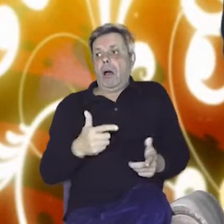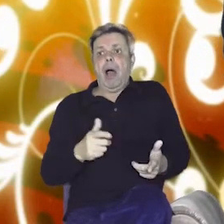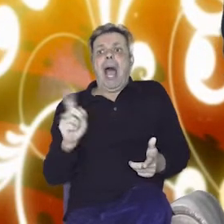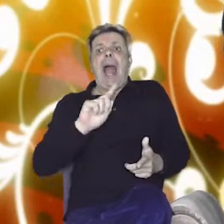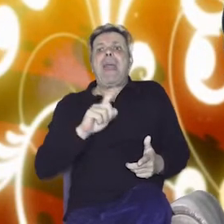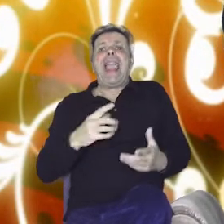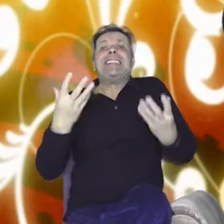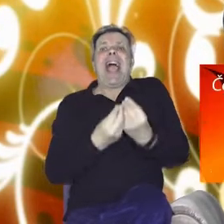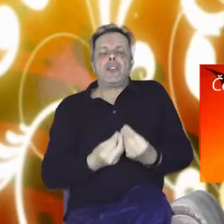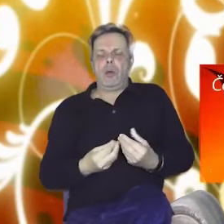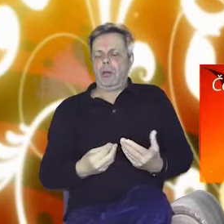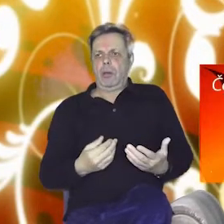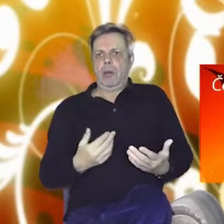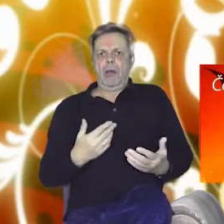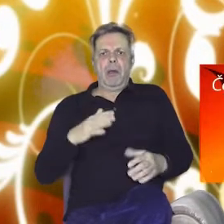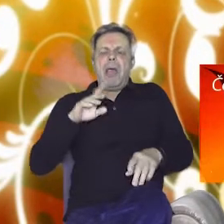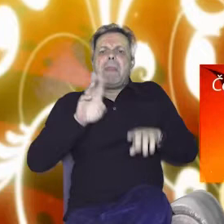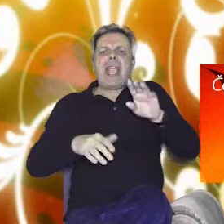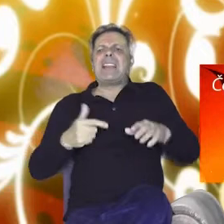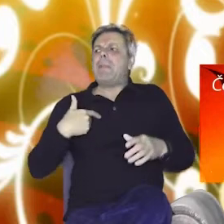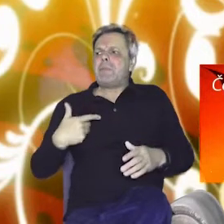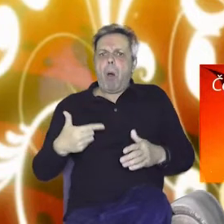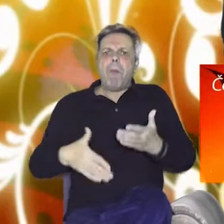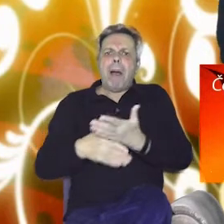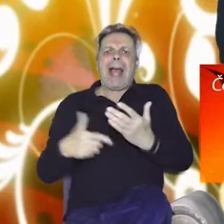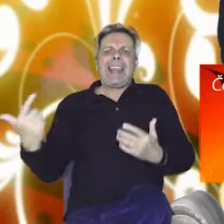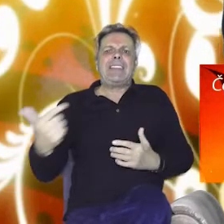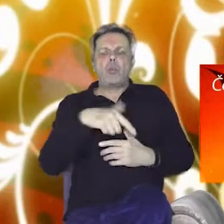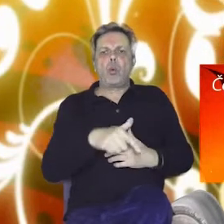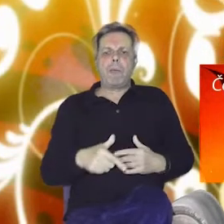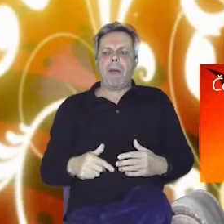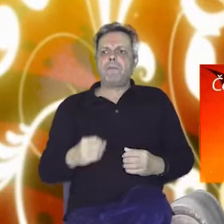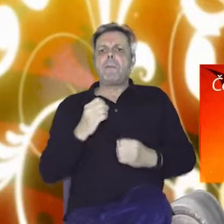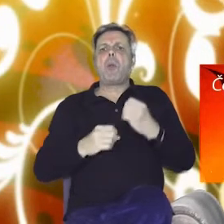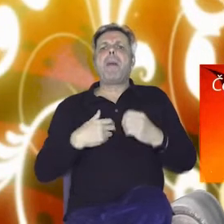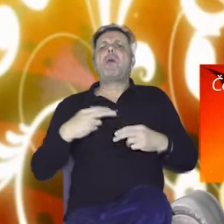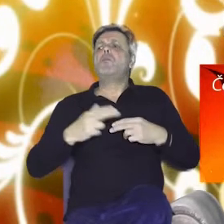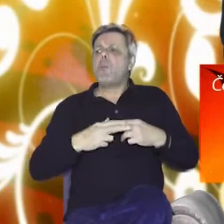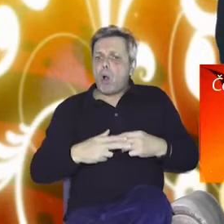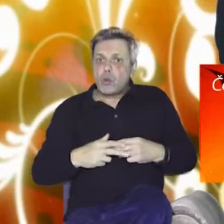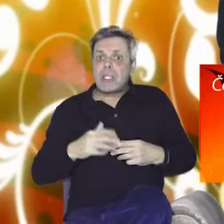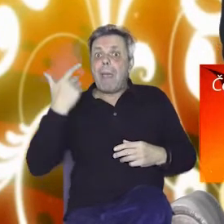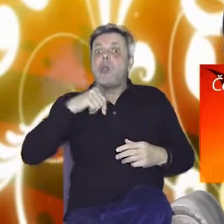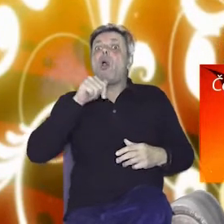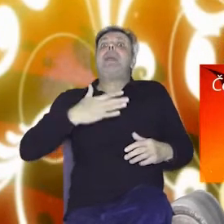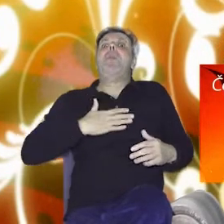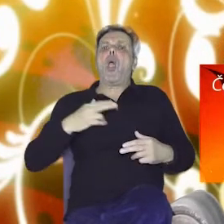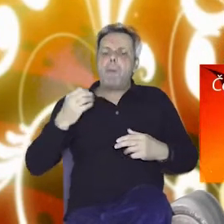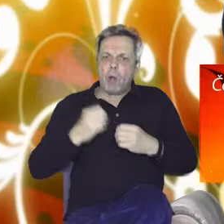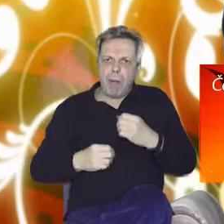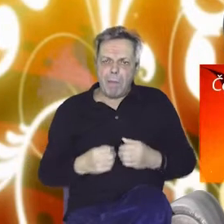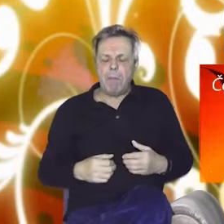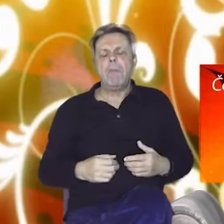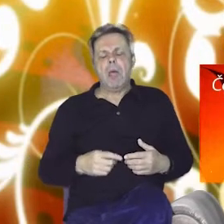se pomagali. Problem mog susjeda je bio i moj problem. Iz nekih poglavlja ćete